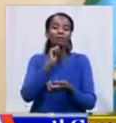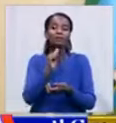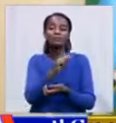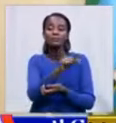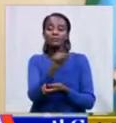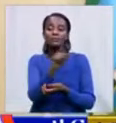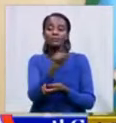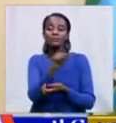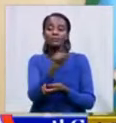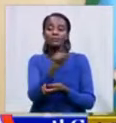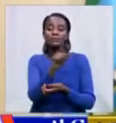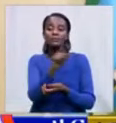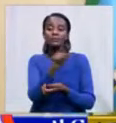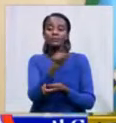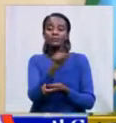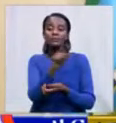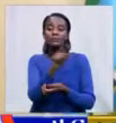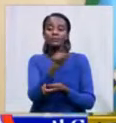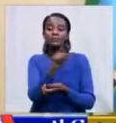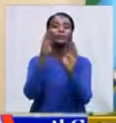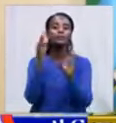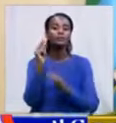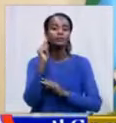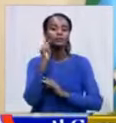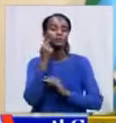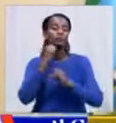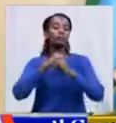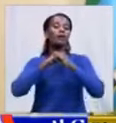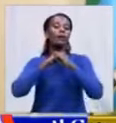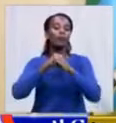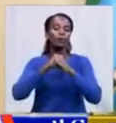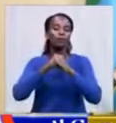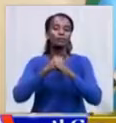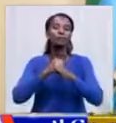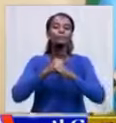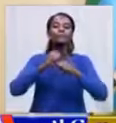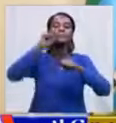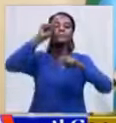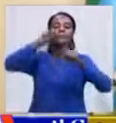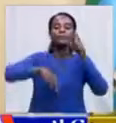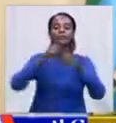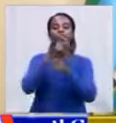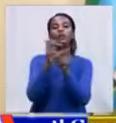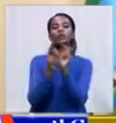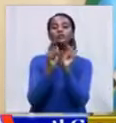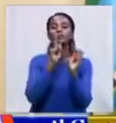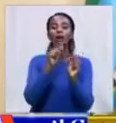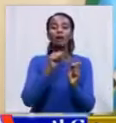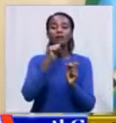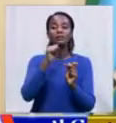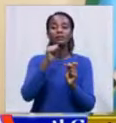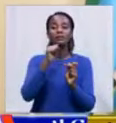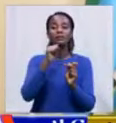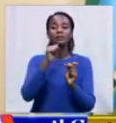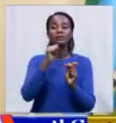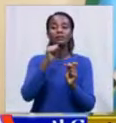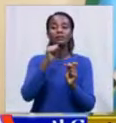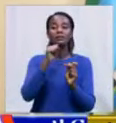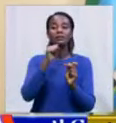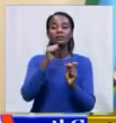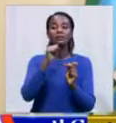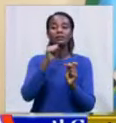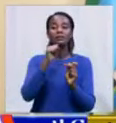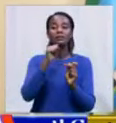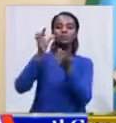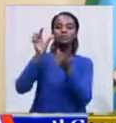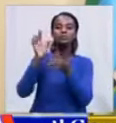እነዚህ ተዘጋግተው ቀርቶ ቢከፈትም እንኳን መቋቋም በማንችልበት ደረጃ ነው ያለው። አይደለም እኛ እና አሜሪካ